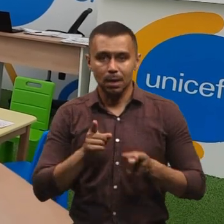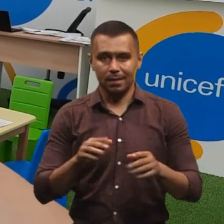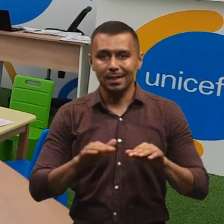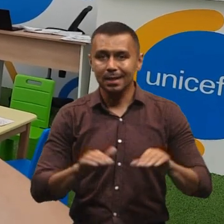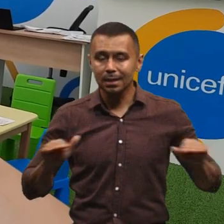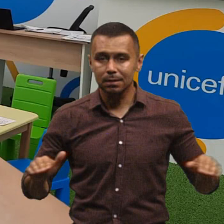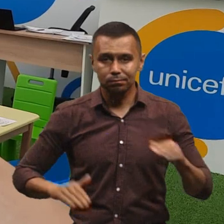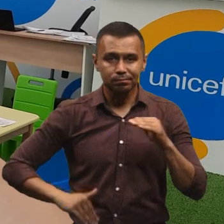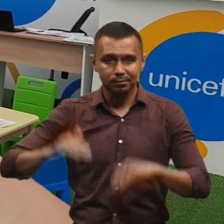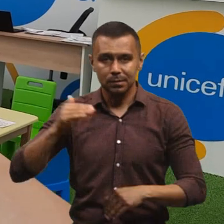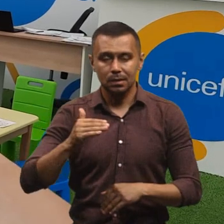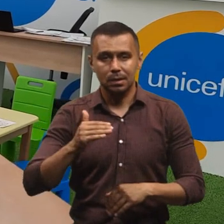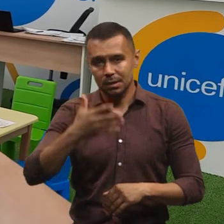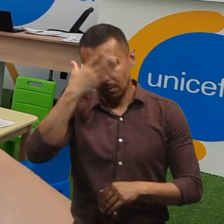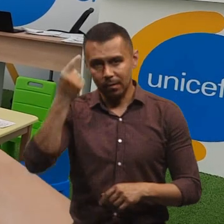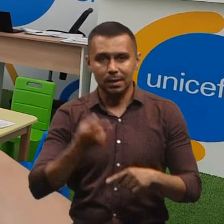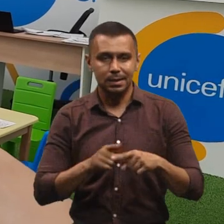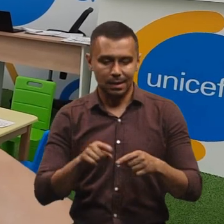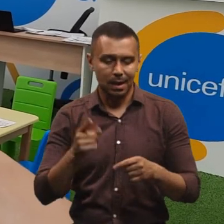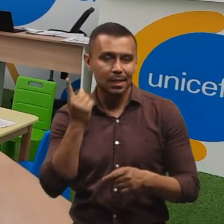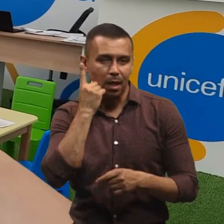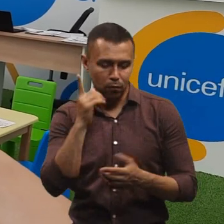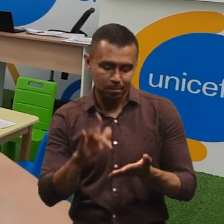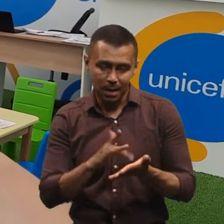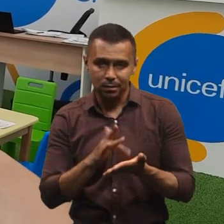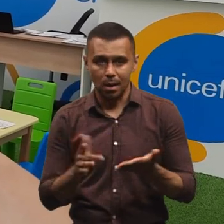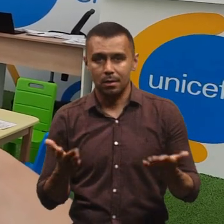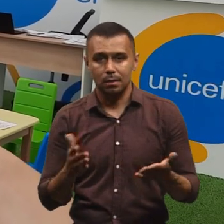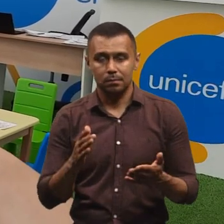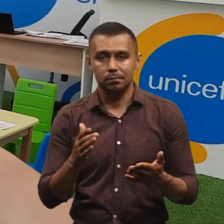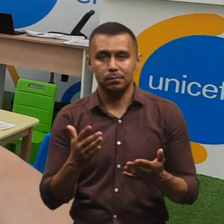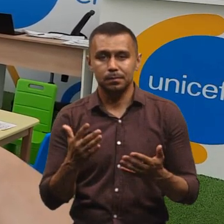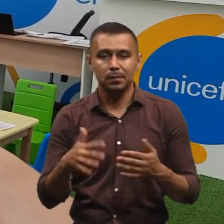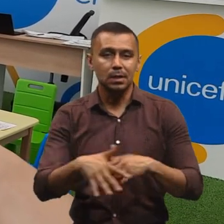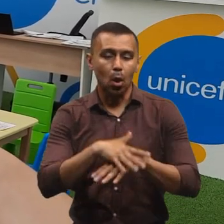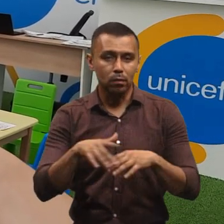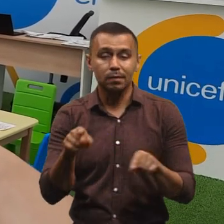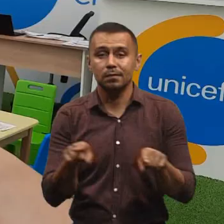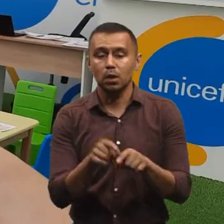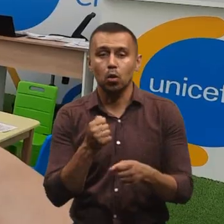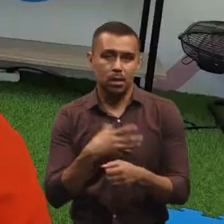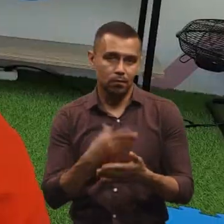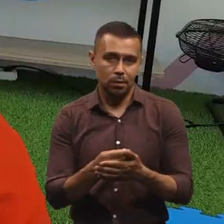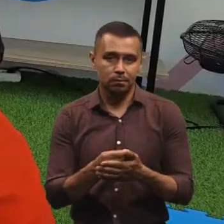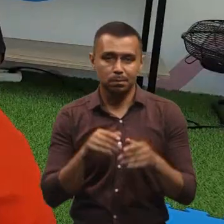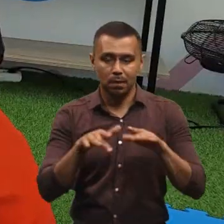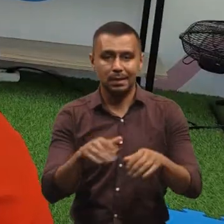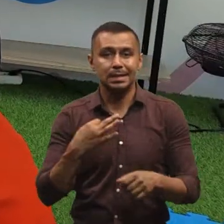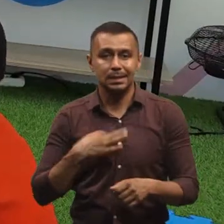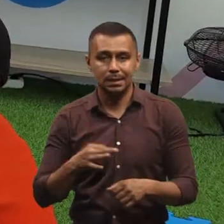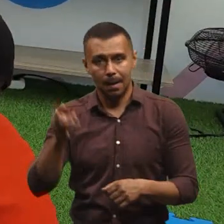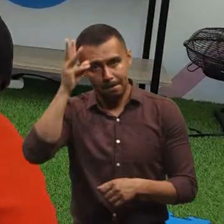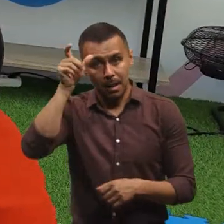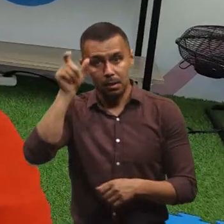дитинство відвикали від цих гаджетів соціум він все-таки робить своє діло син